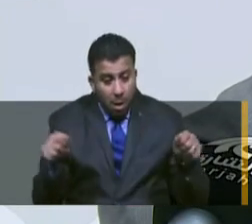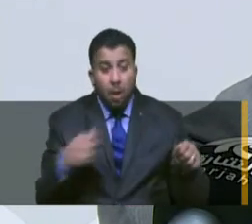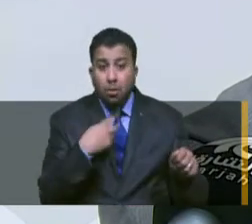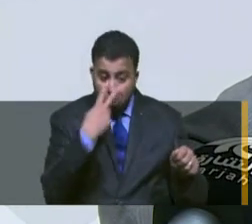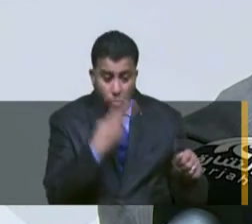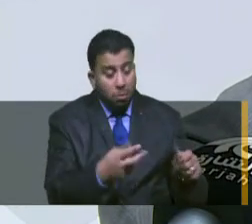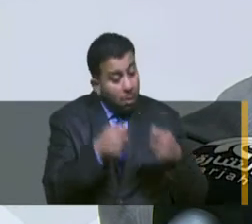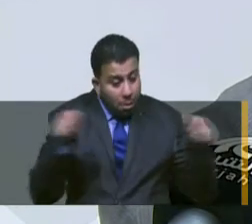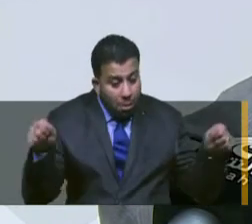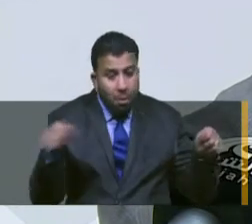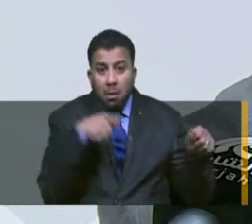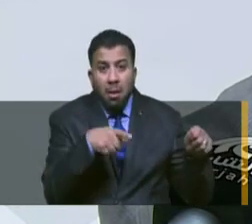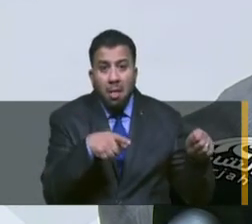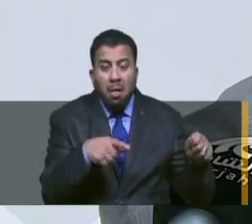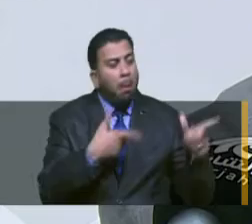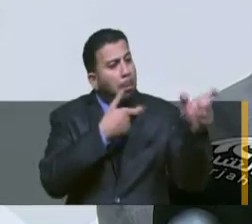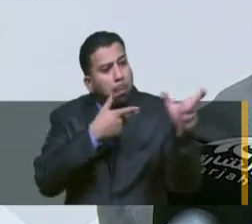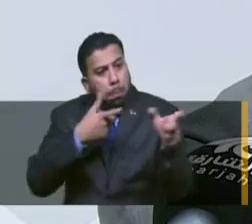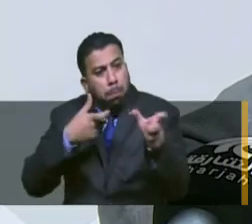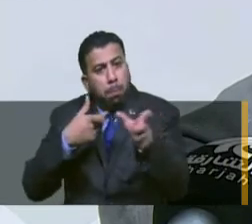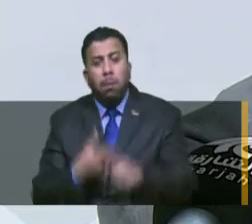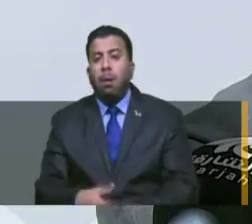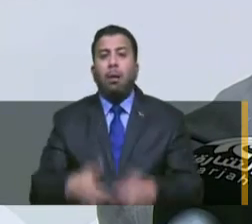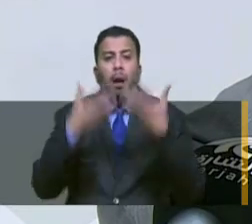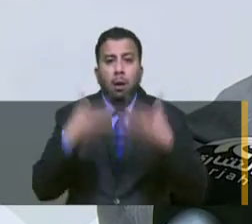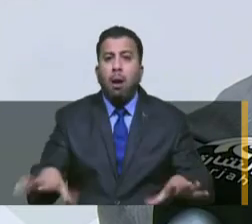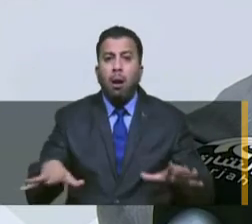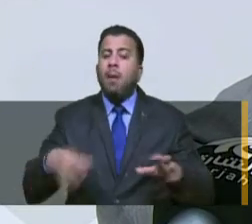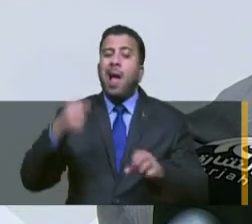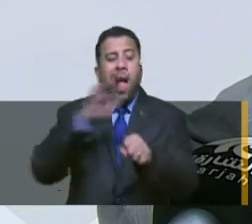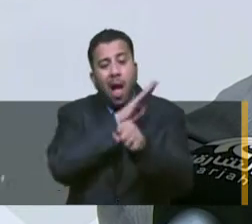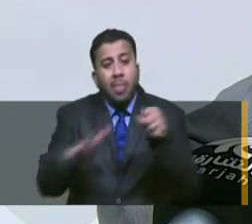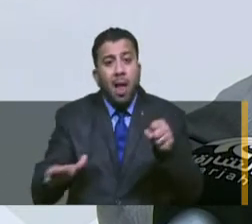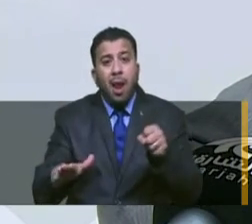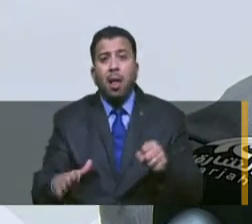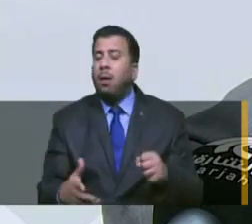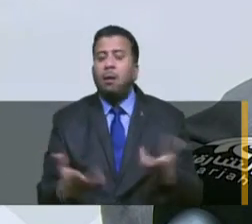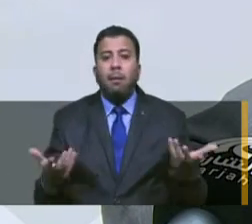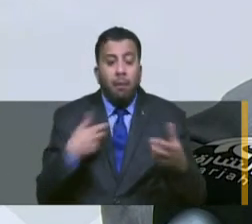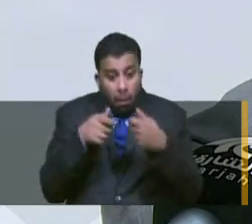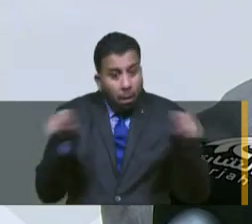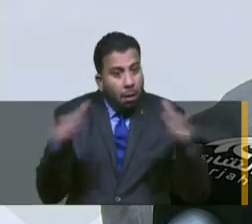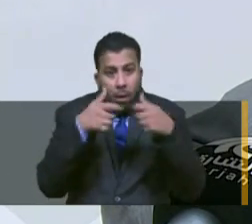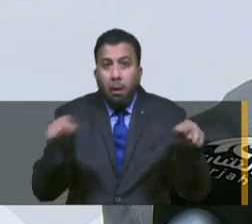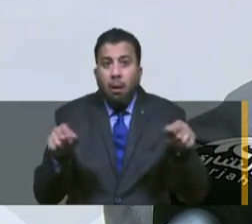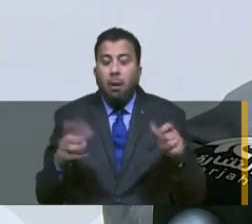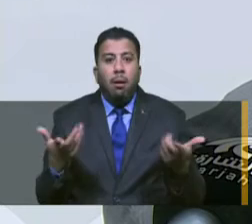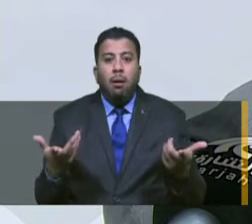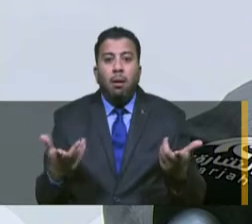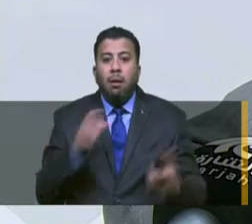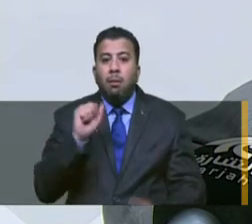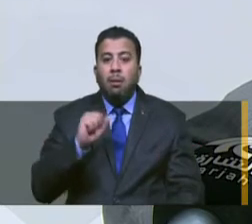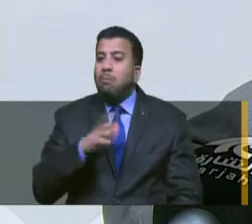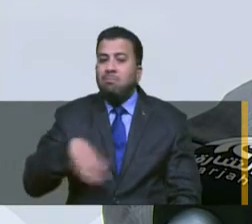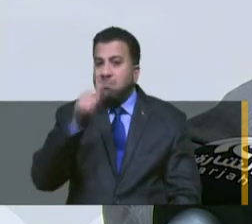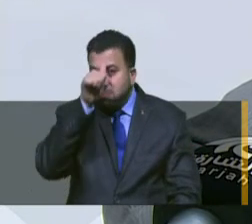تشاهد الدم والخراب والقتل، ويعني حاجة يعني يندى لها